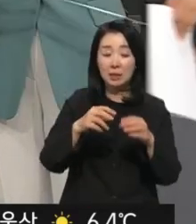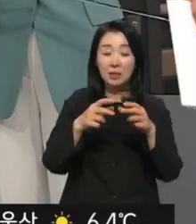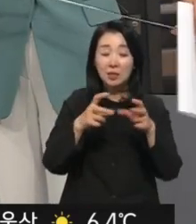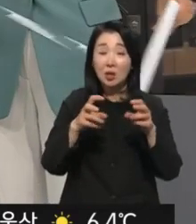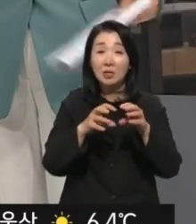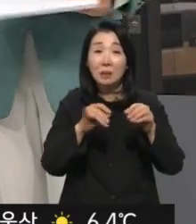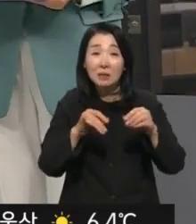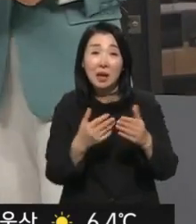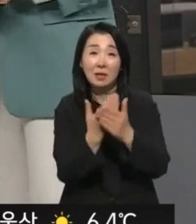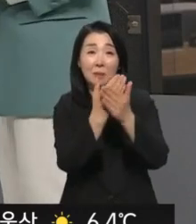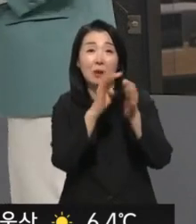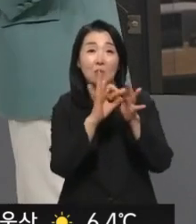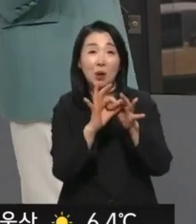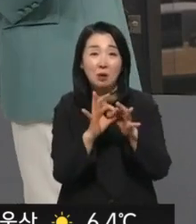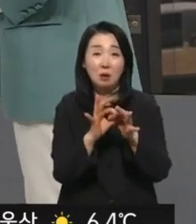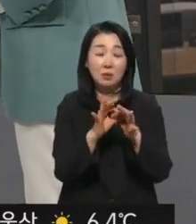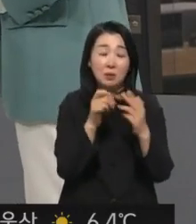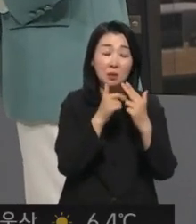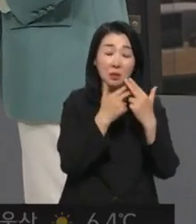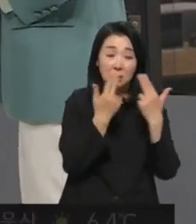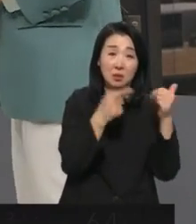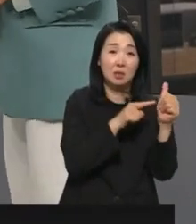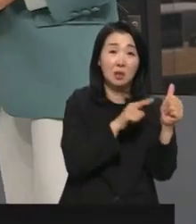이 대표가 성남시에